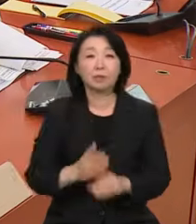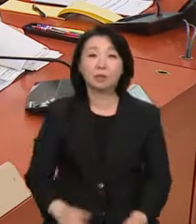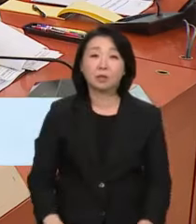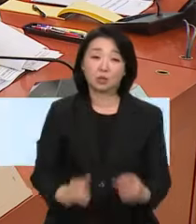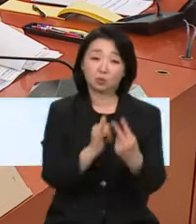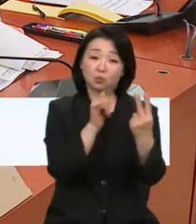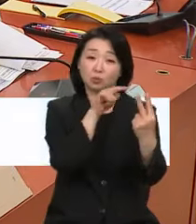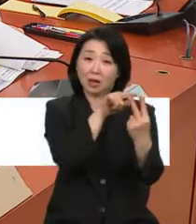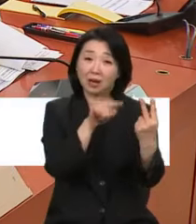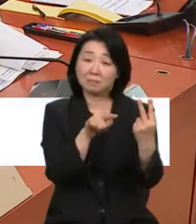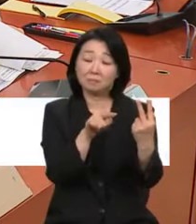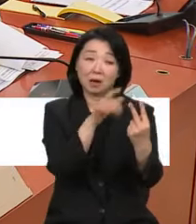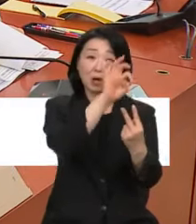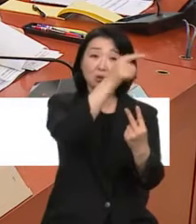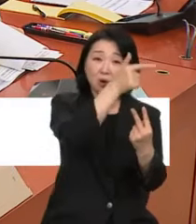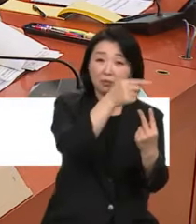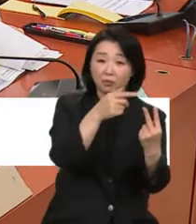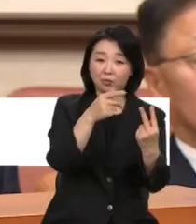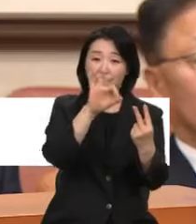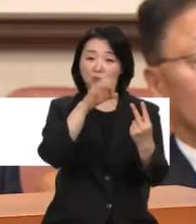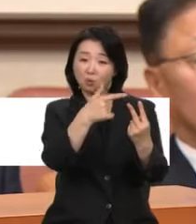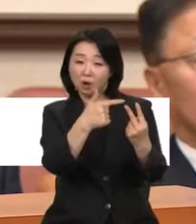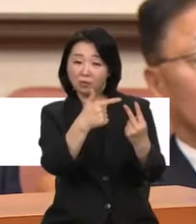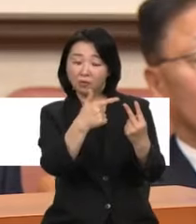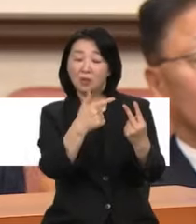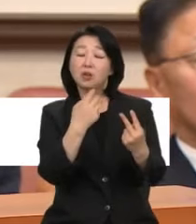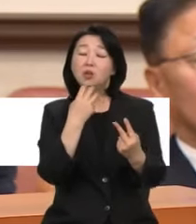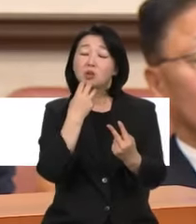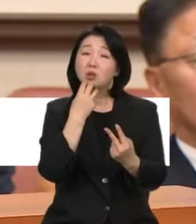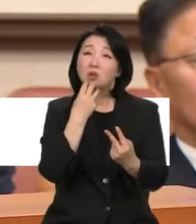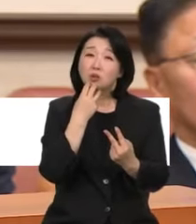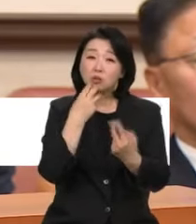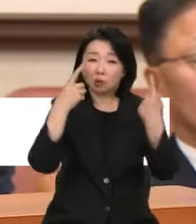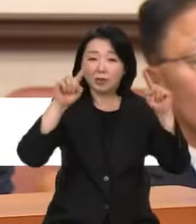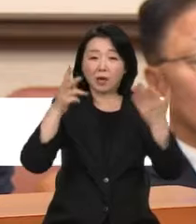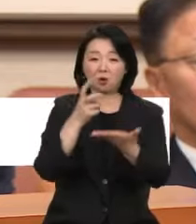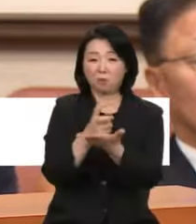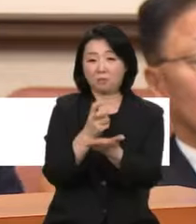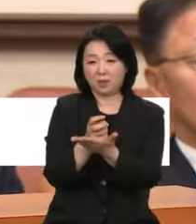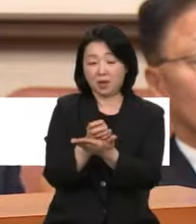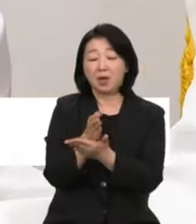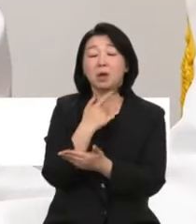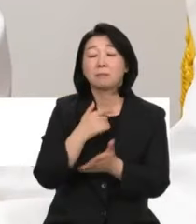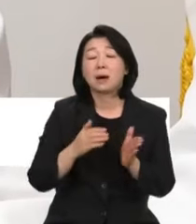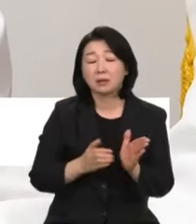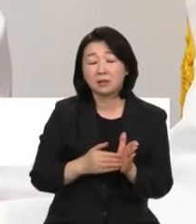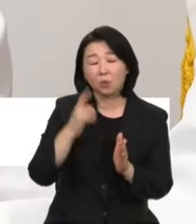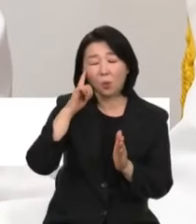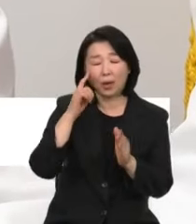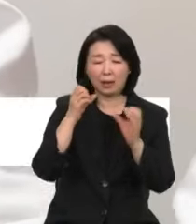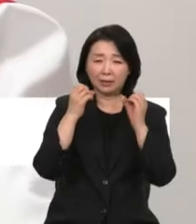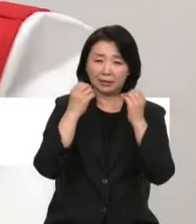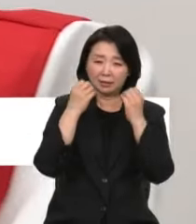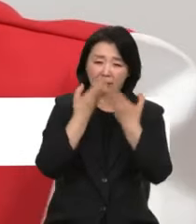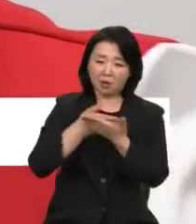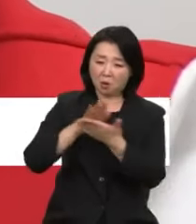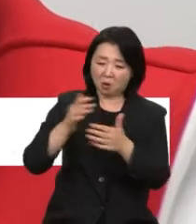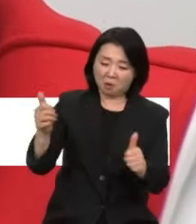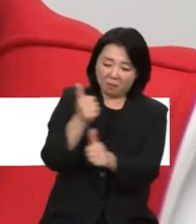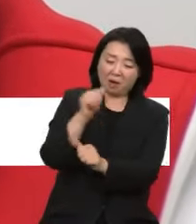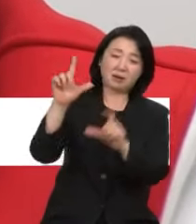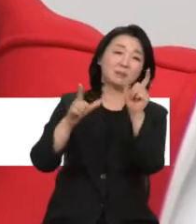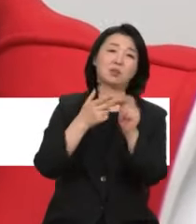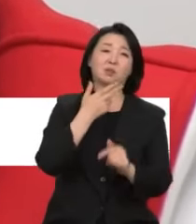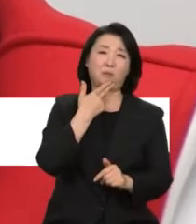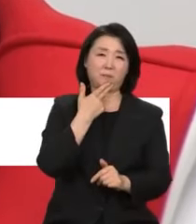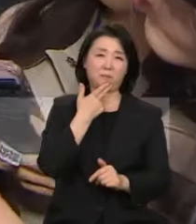모두 윤석열 대통령과 같은 서울 법대 검찰 출신 남성인 만큼 쇄신 이미지가 별로 없다는 게 첫 번째